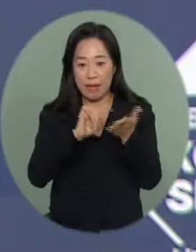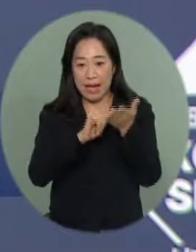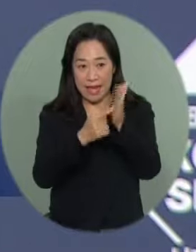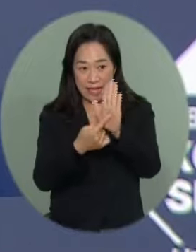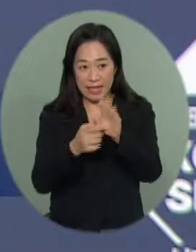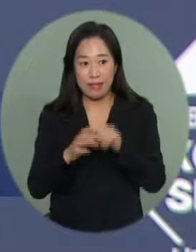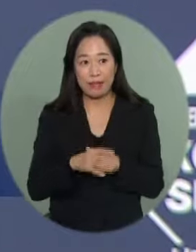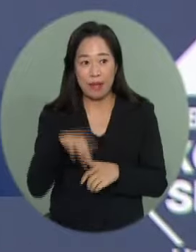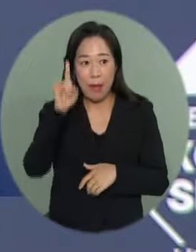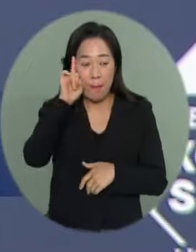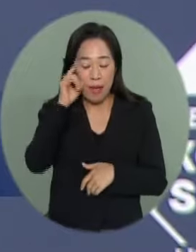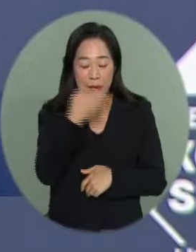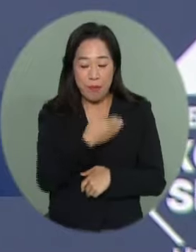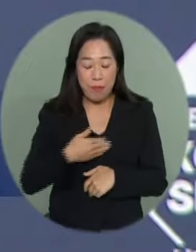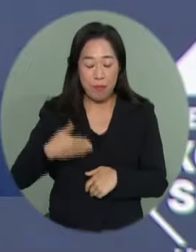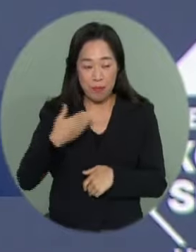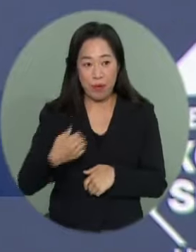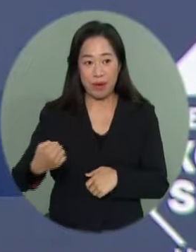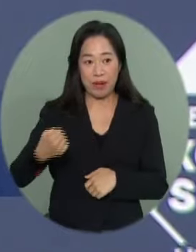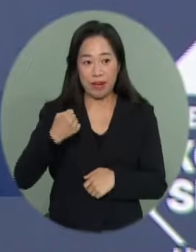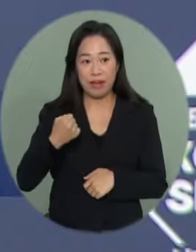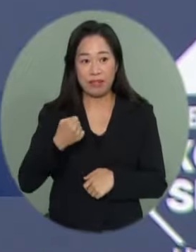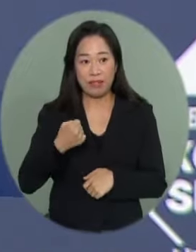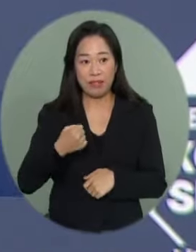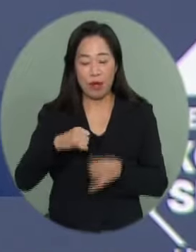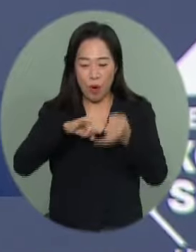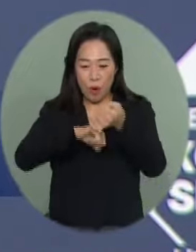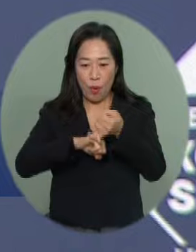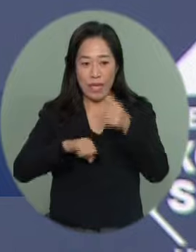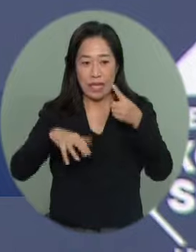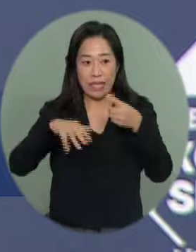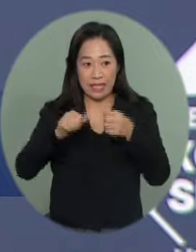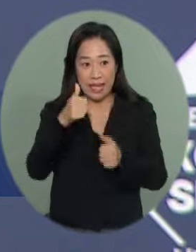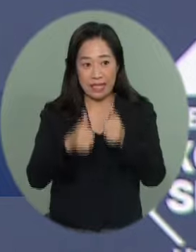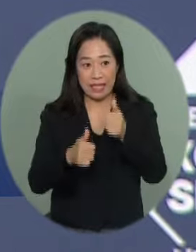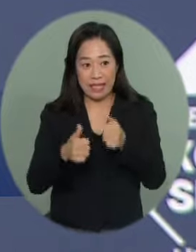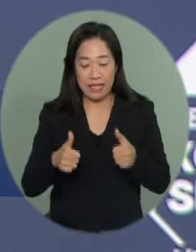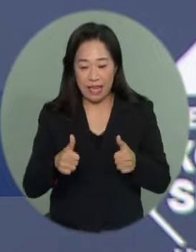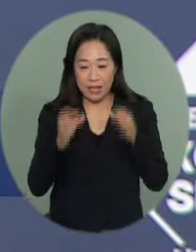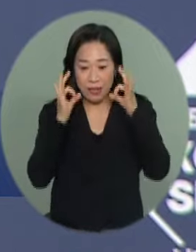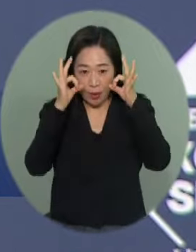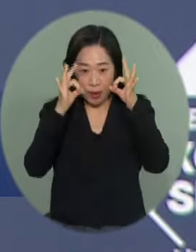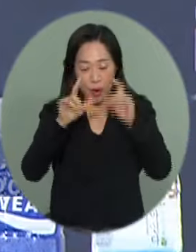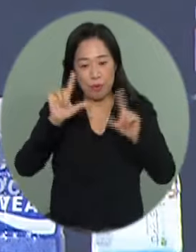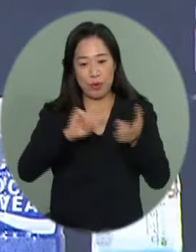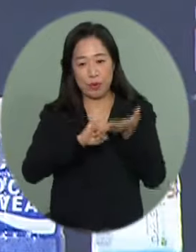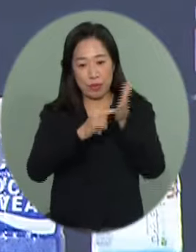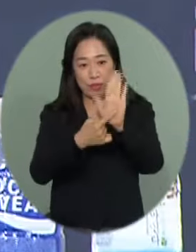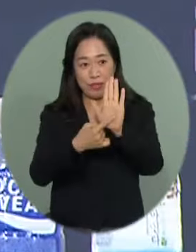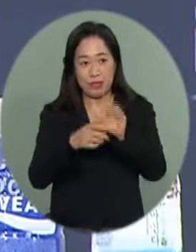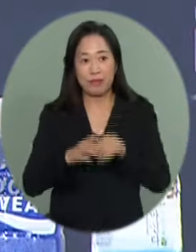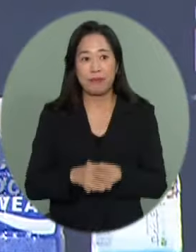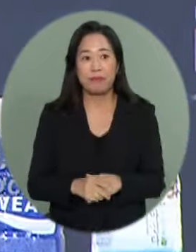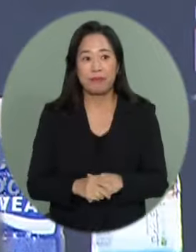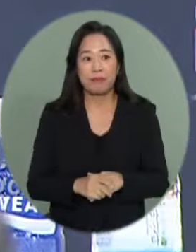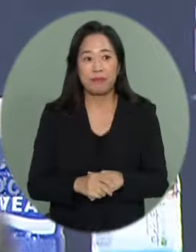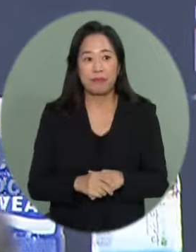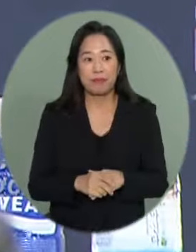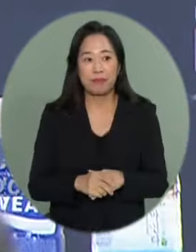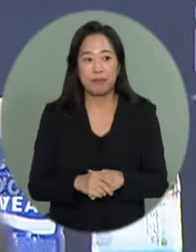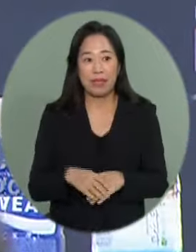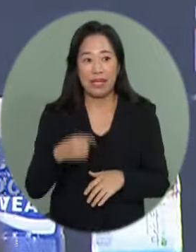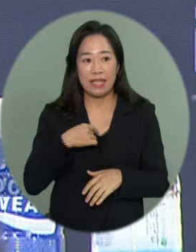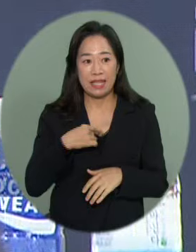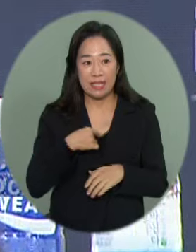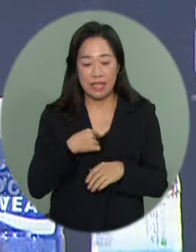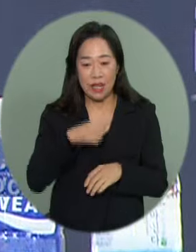100%의 컨디션으로 반드시 꼭 1차전 때부터 최선을 다하는 게임 보여드리도록 하겠습니다. 아주 강점인 발을